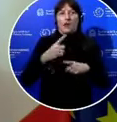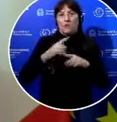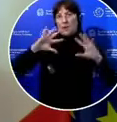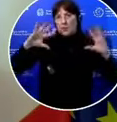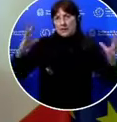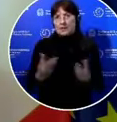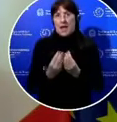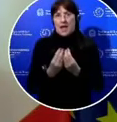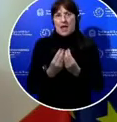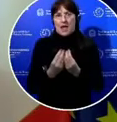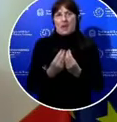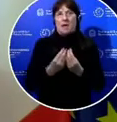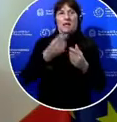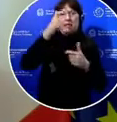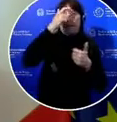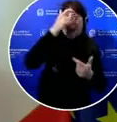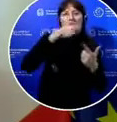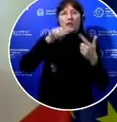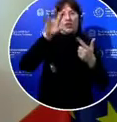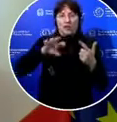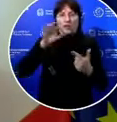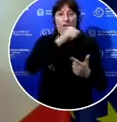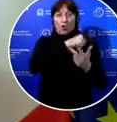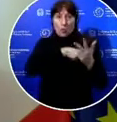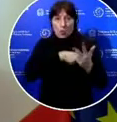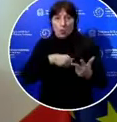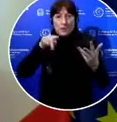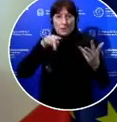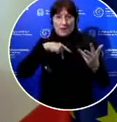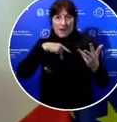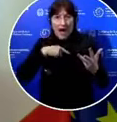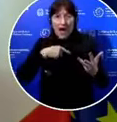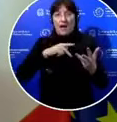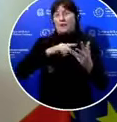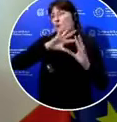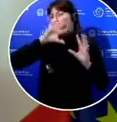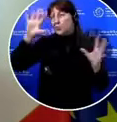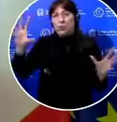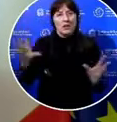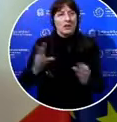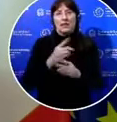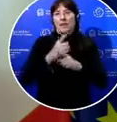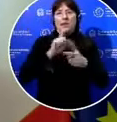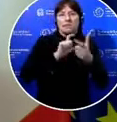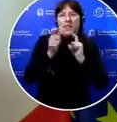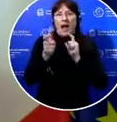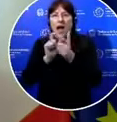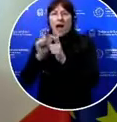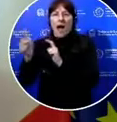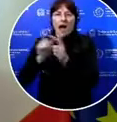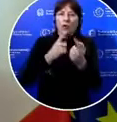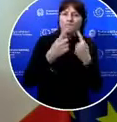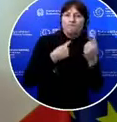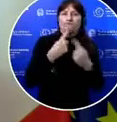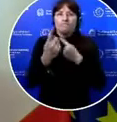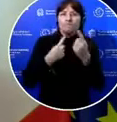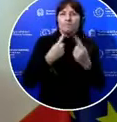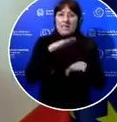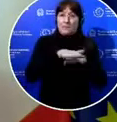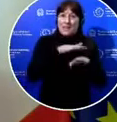insieme. Stato, regioni, comuni, privato sociale devono saper dialogare, valorizzare le